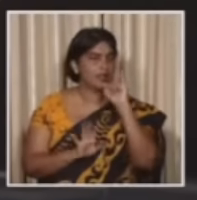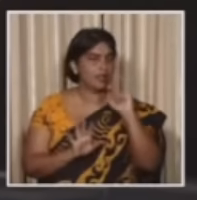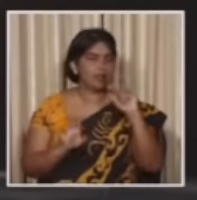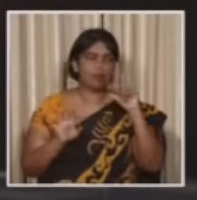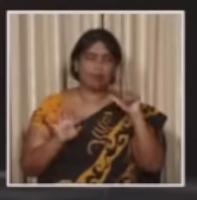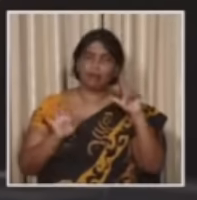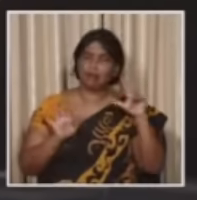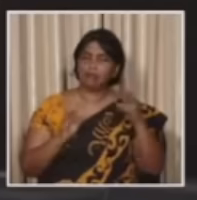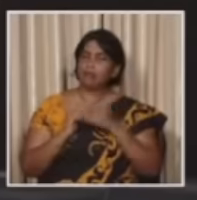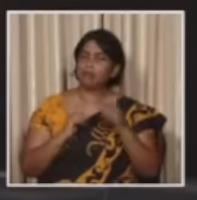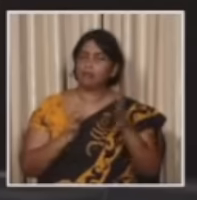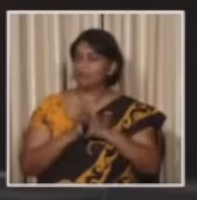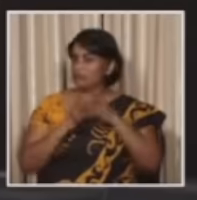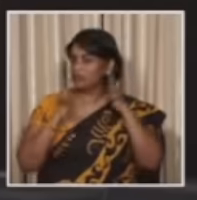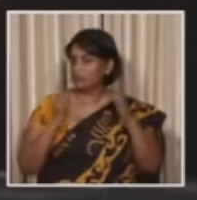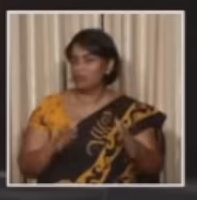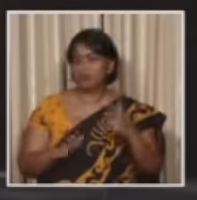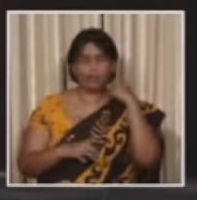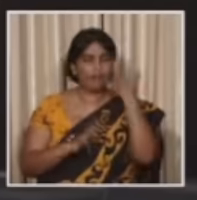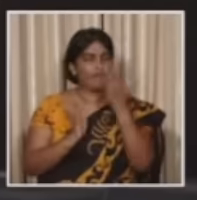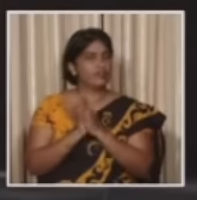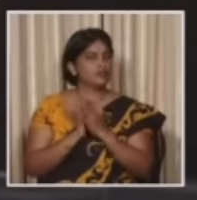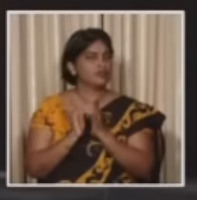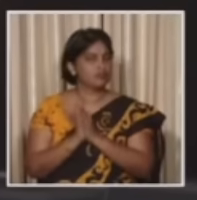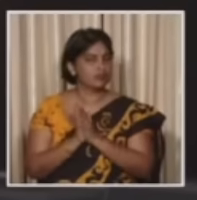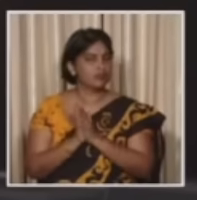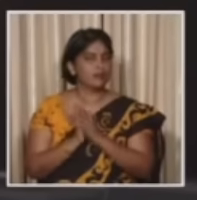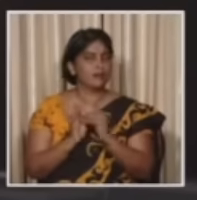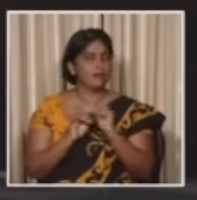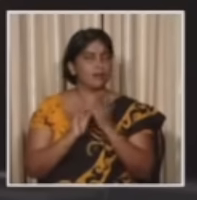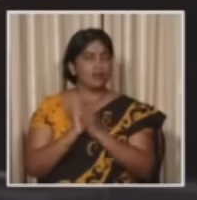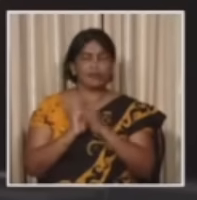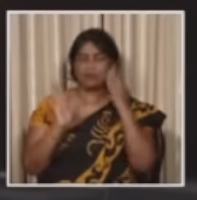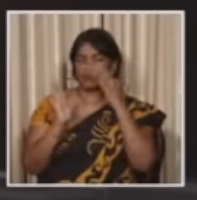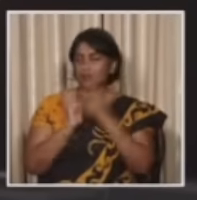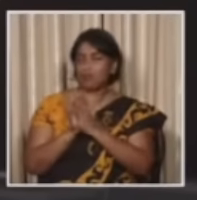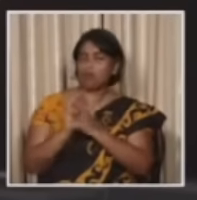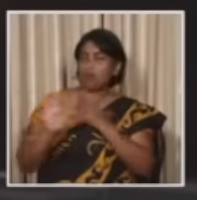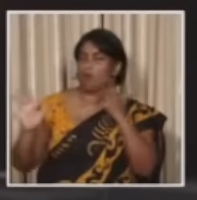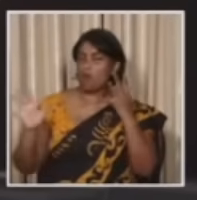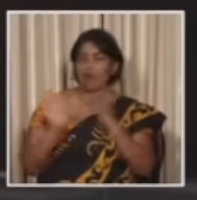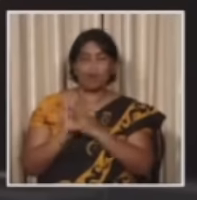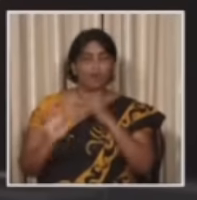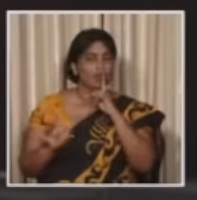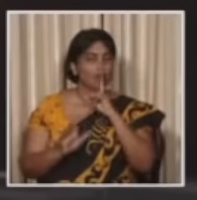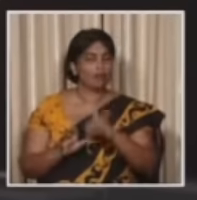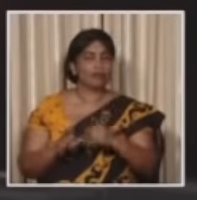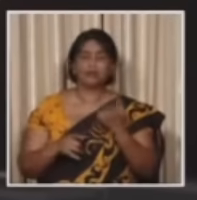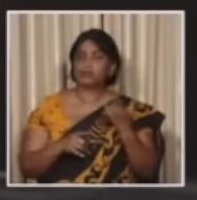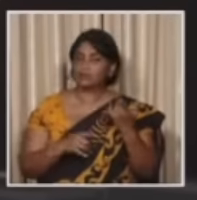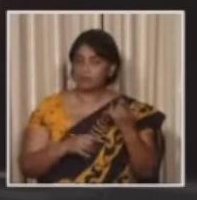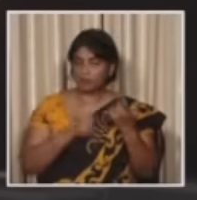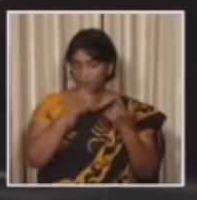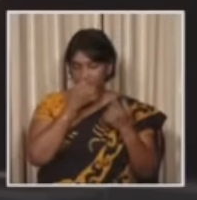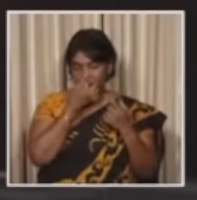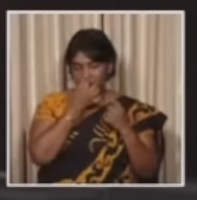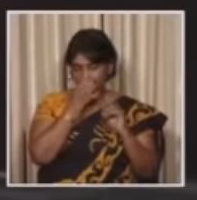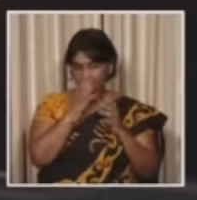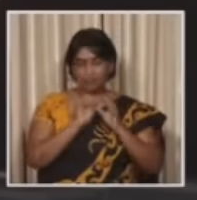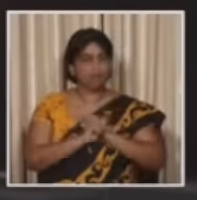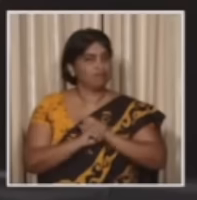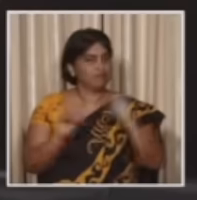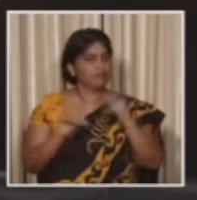ගත්තොත් කොච්චර ෆේස්බුක් වල ඉමිග්‍රේෂන් එකේ පොලිම කිය මේ කොච්චර